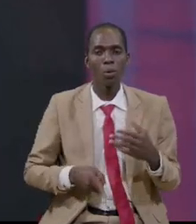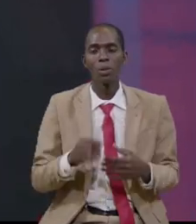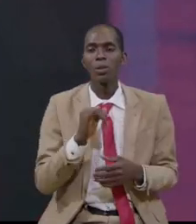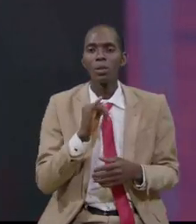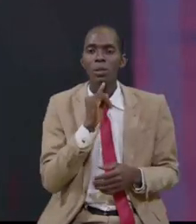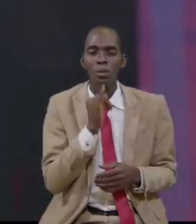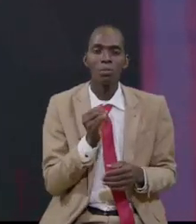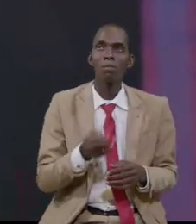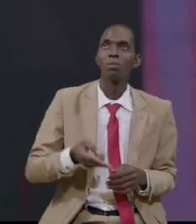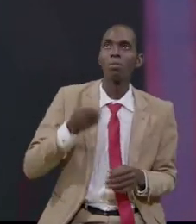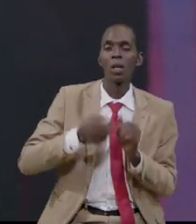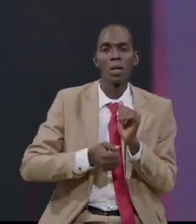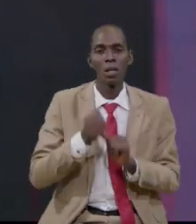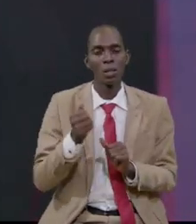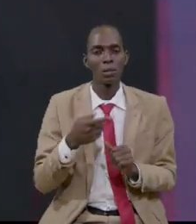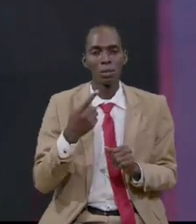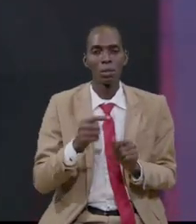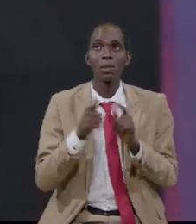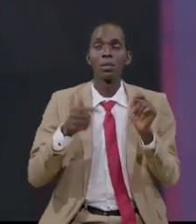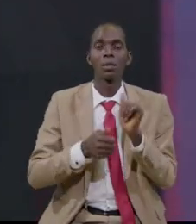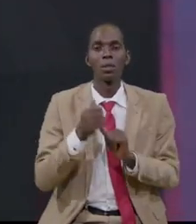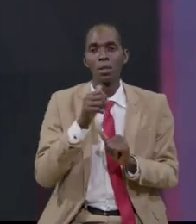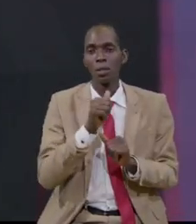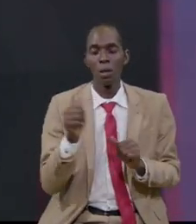ce qui est grand, le ministère excellent.